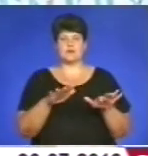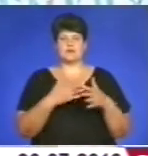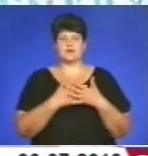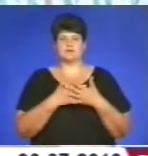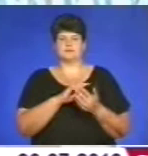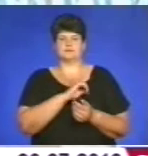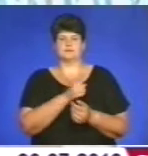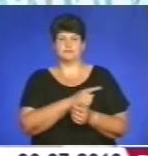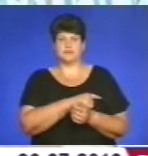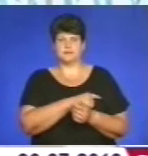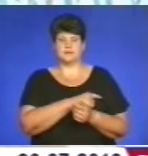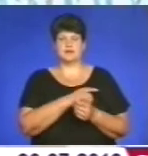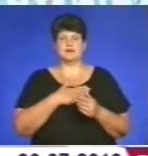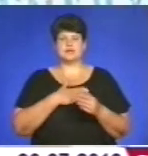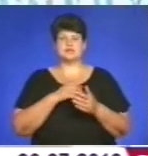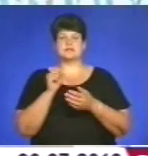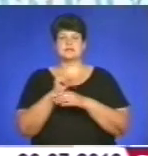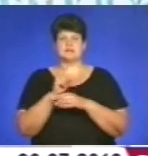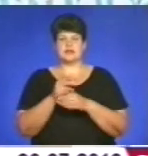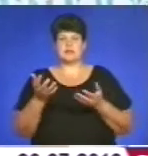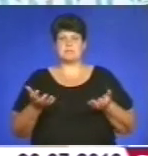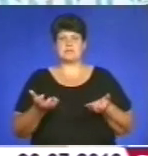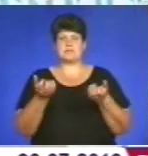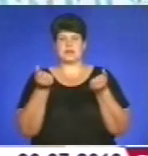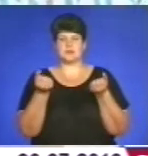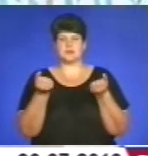усилля». Наша задача лежить в підтриманні